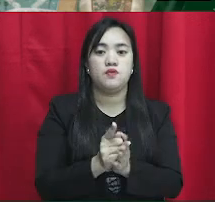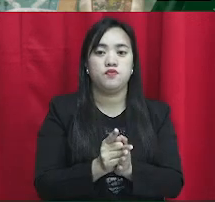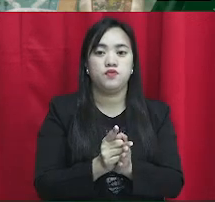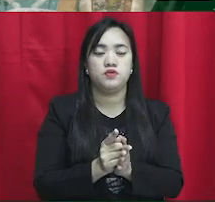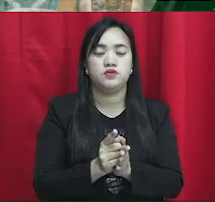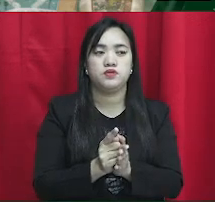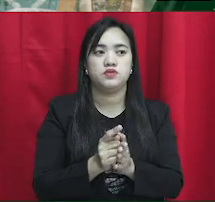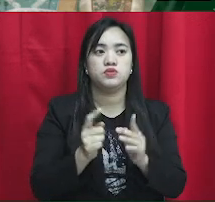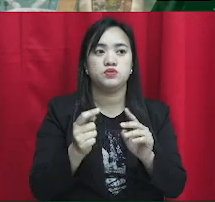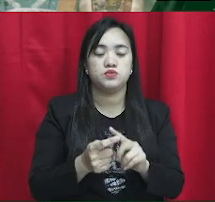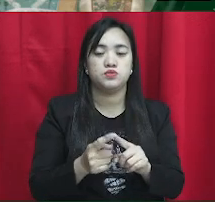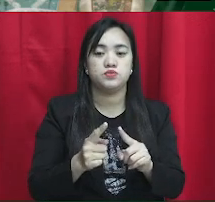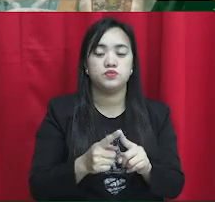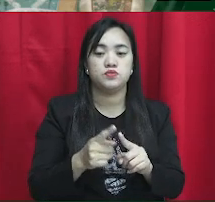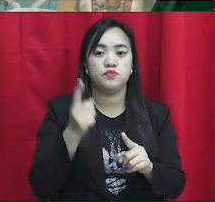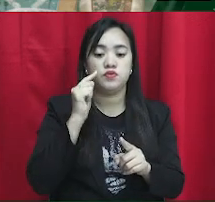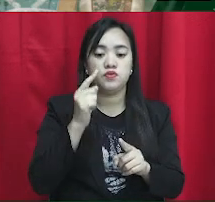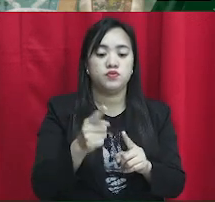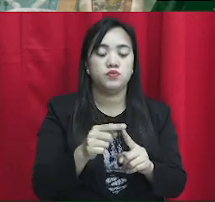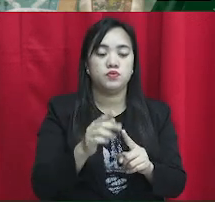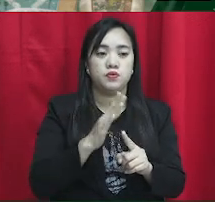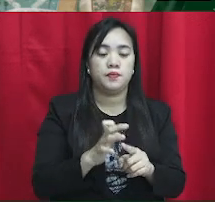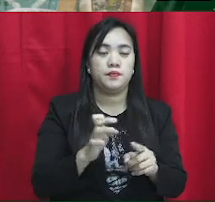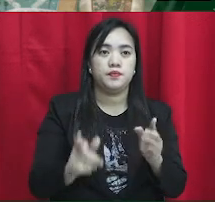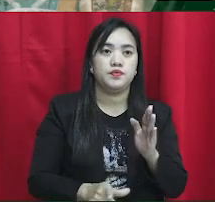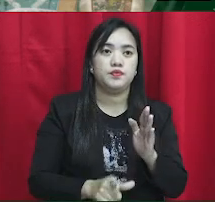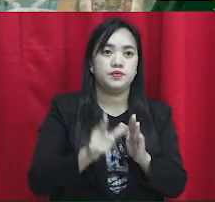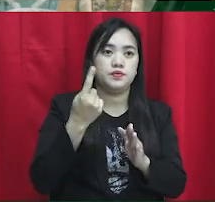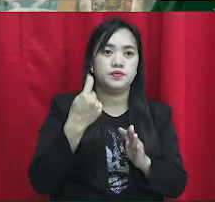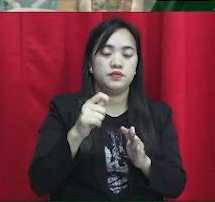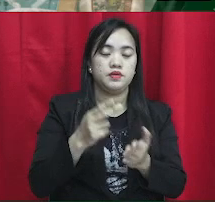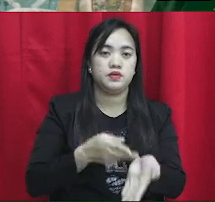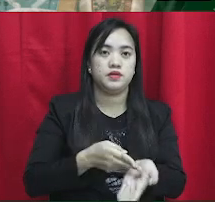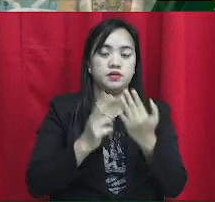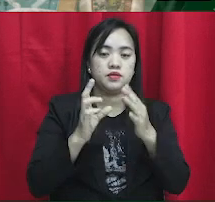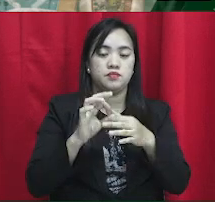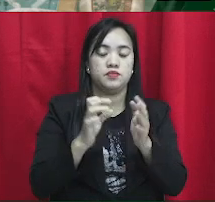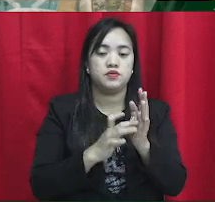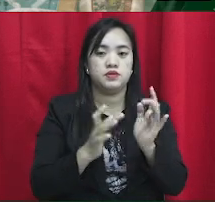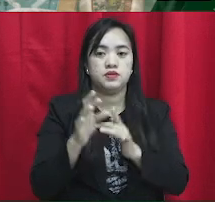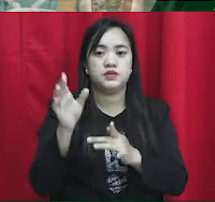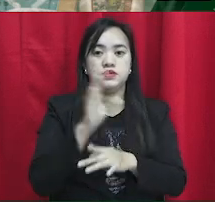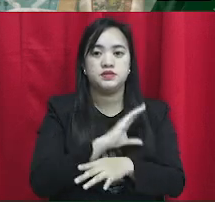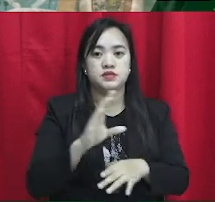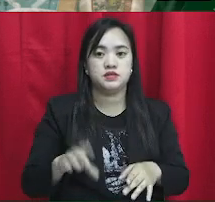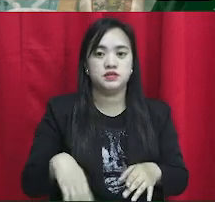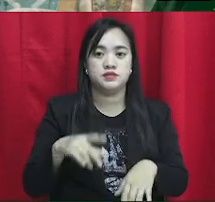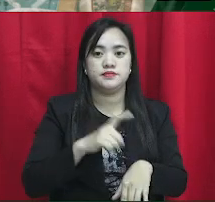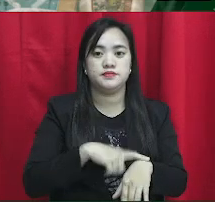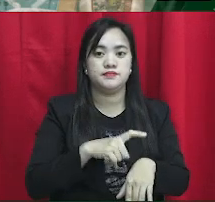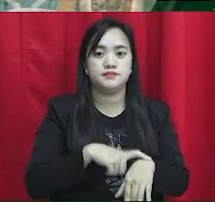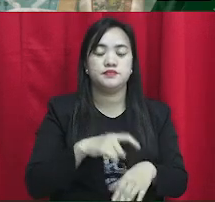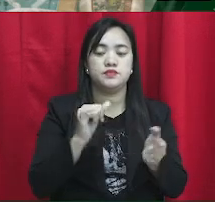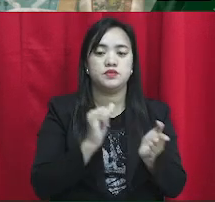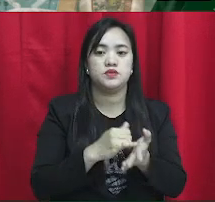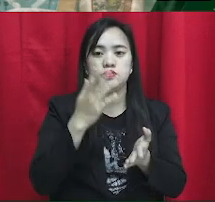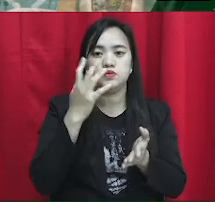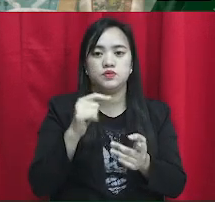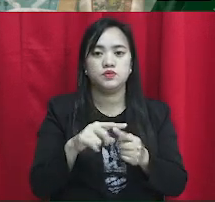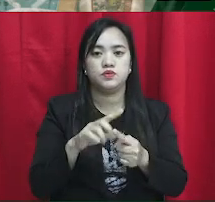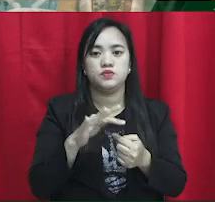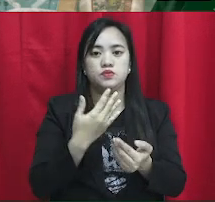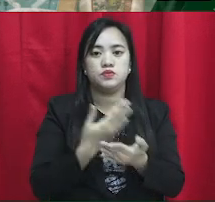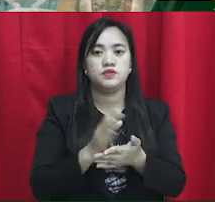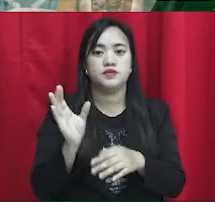dapat magpapanatili sa yung active to lift the name of the Lord Jesus Christ on this Christmas season. Kaya sa mga nanay dyan na maghahanda, hinay-hinay